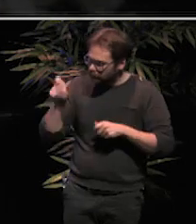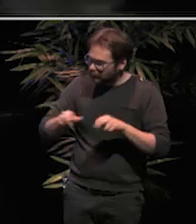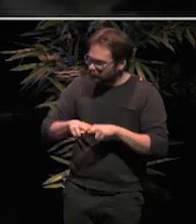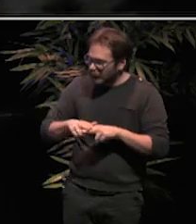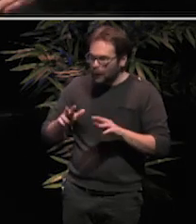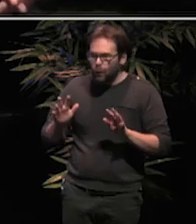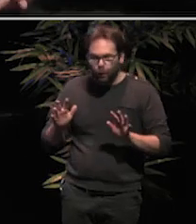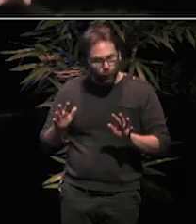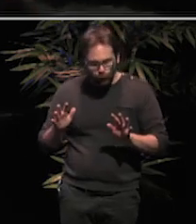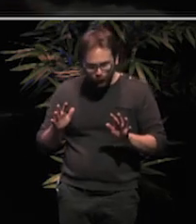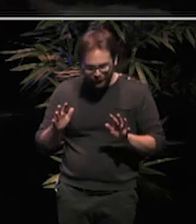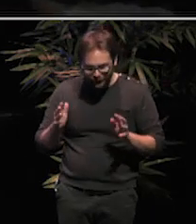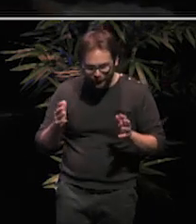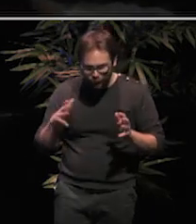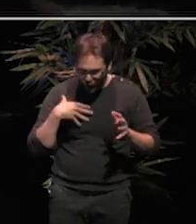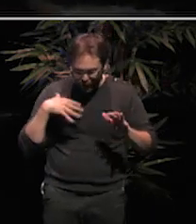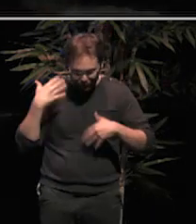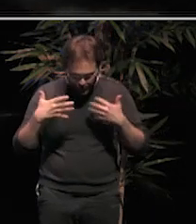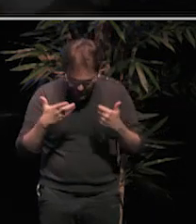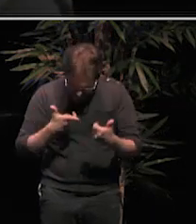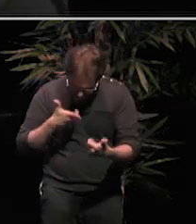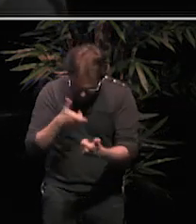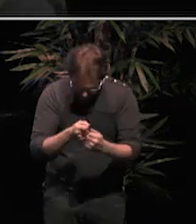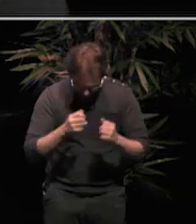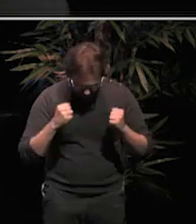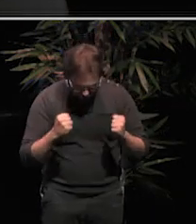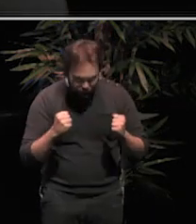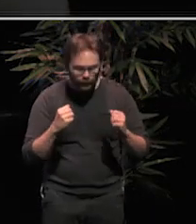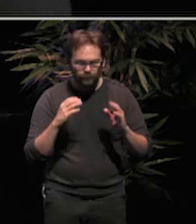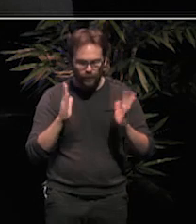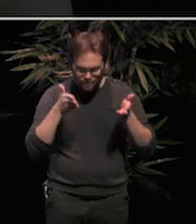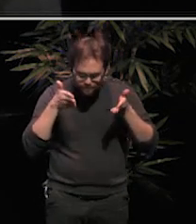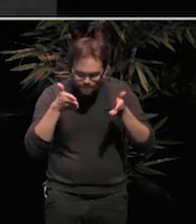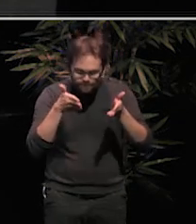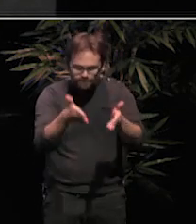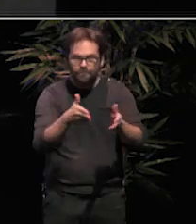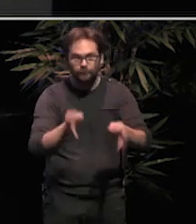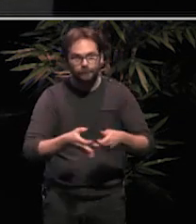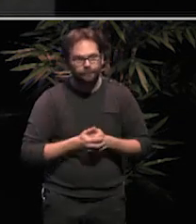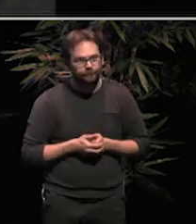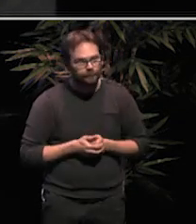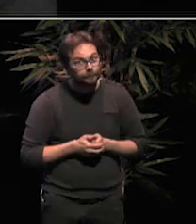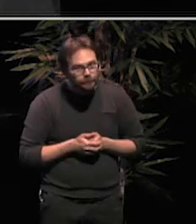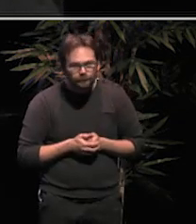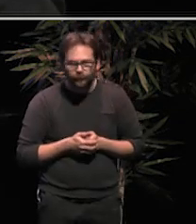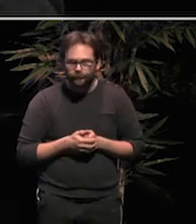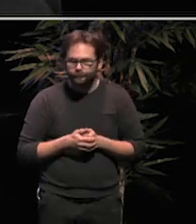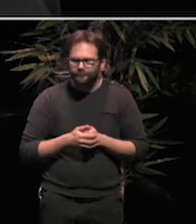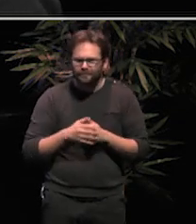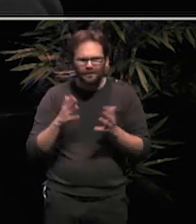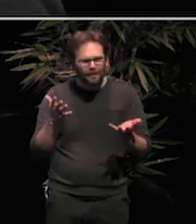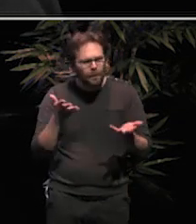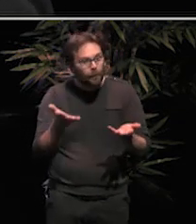j'ai mis un temps énorme à me réadapter en fait, et à me poser la question de savoir où j'étais réellement, quoi. Et je me suis dit, ah ouais, je suis quand même en solitaire